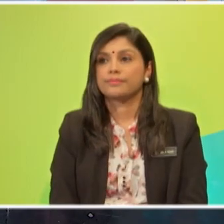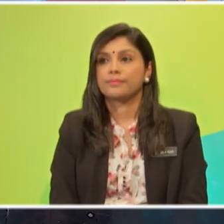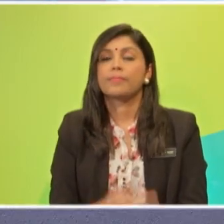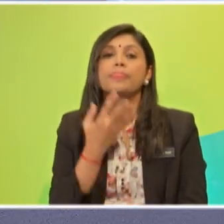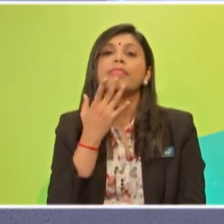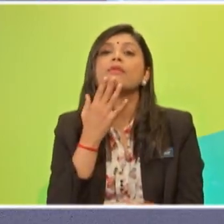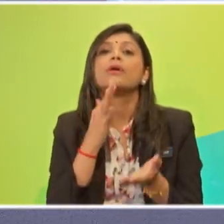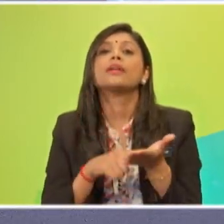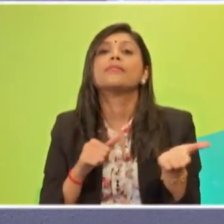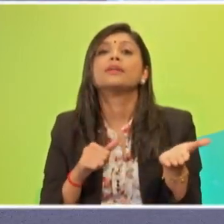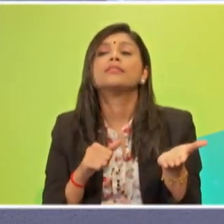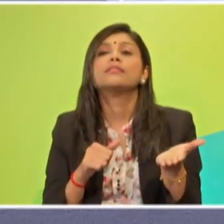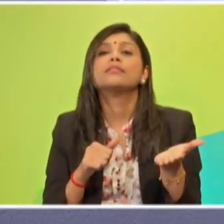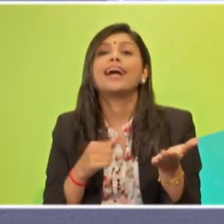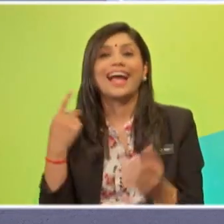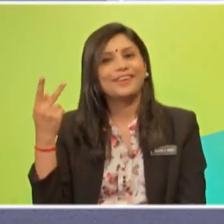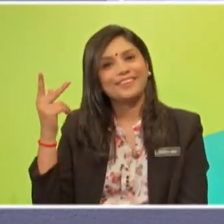tujuh. Yang ini.